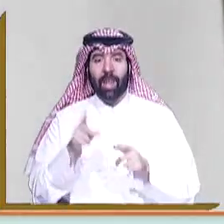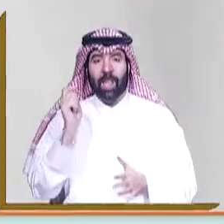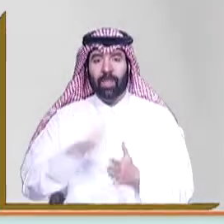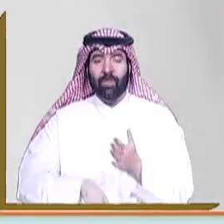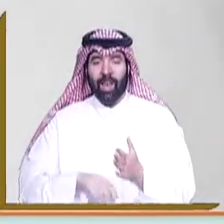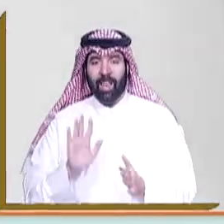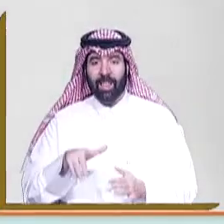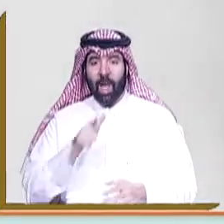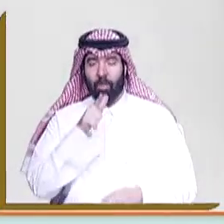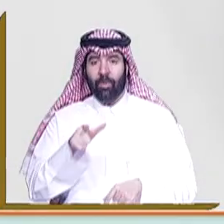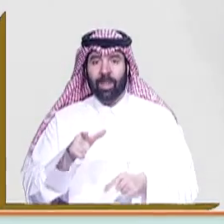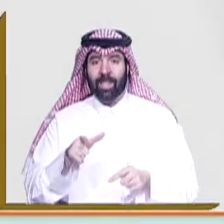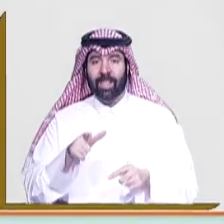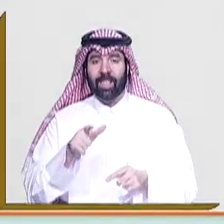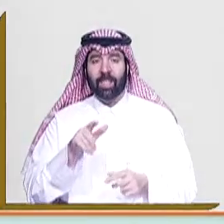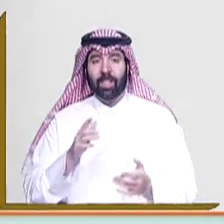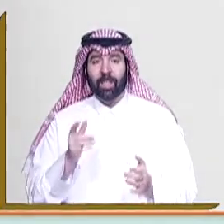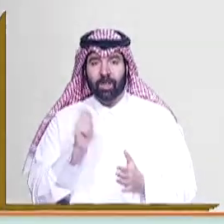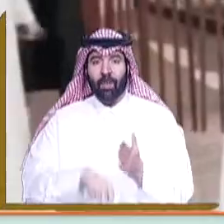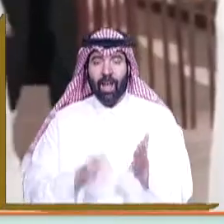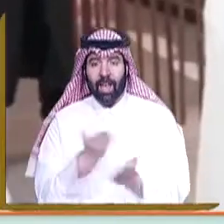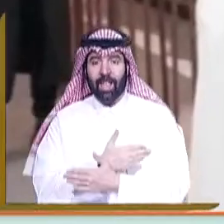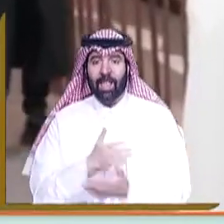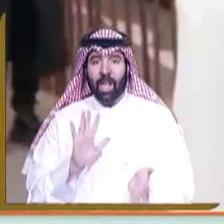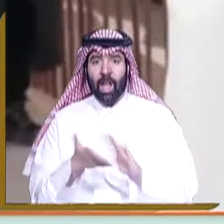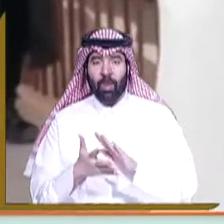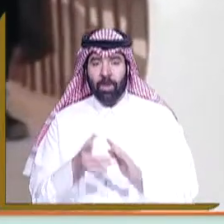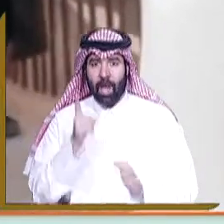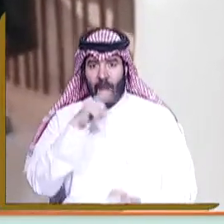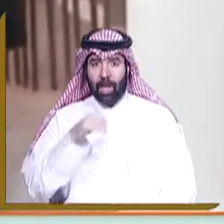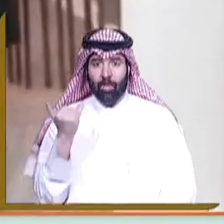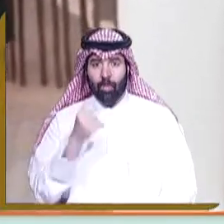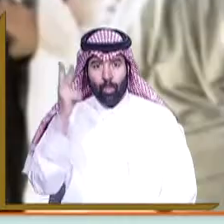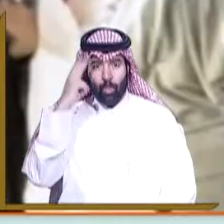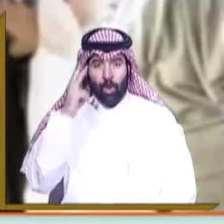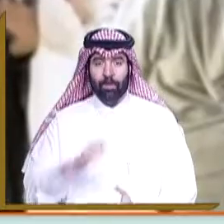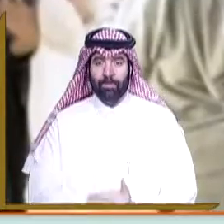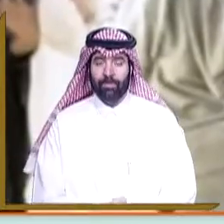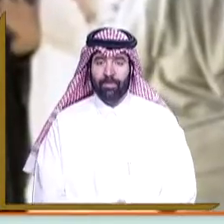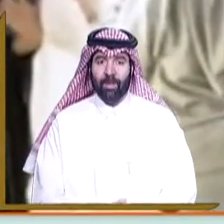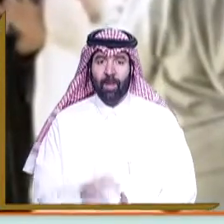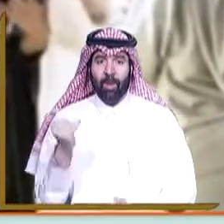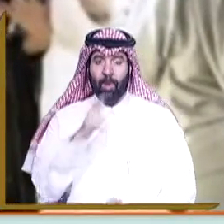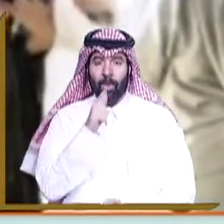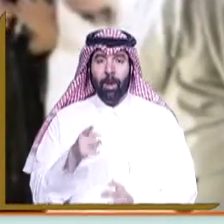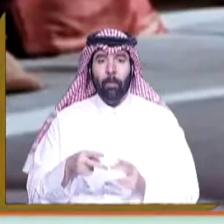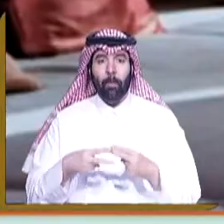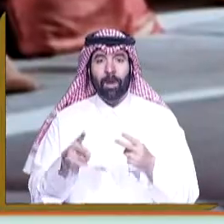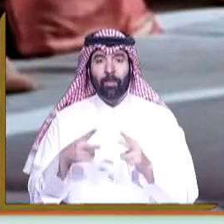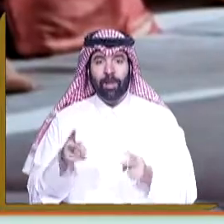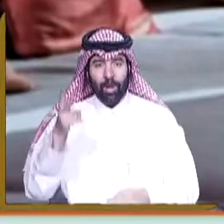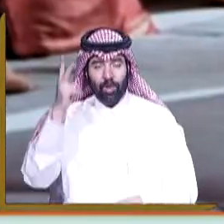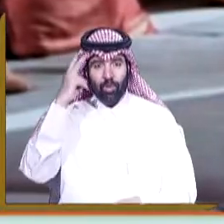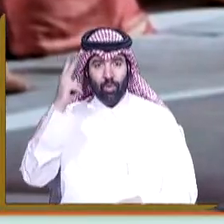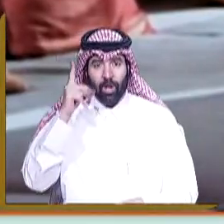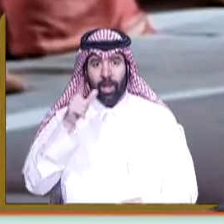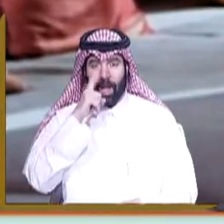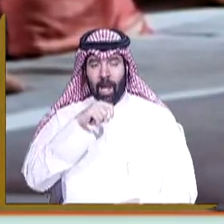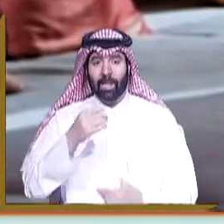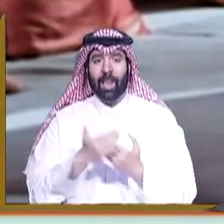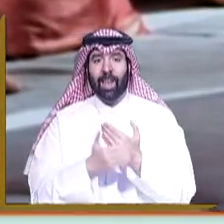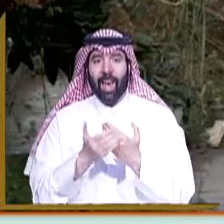الدولية التي أصبحت المملكة طرفا فيها. المملكة ومنذ تأسيسها قامت على توفير